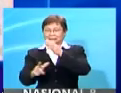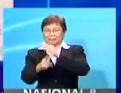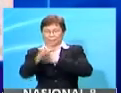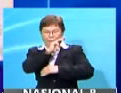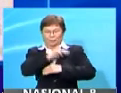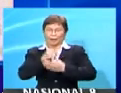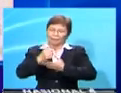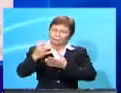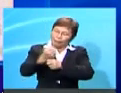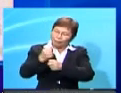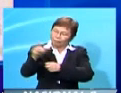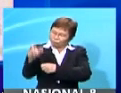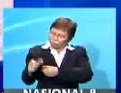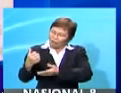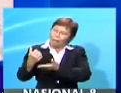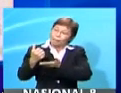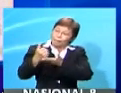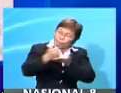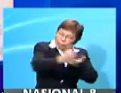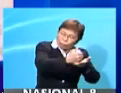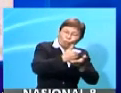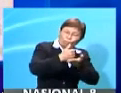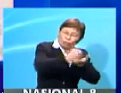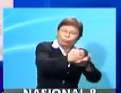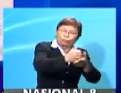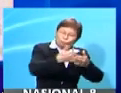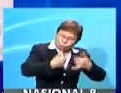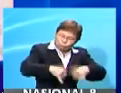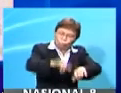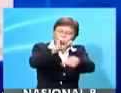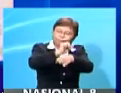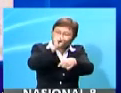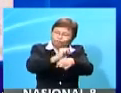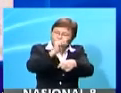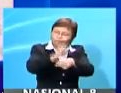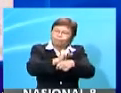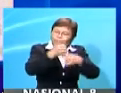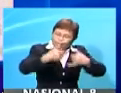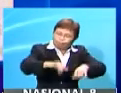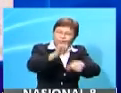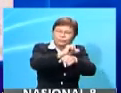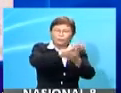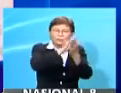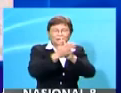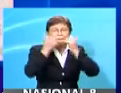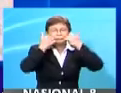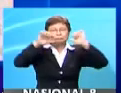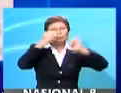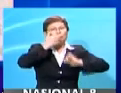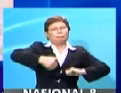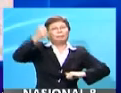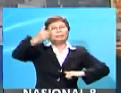resources sumber-sumber untuk meneruskan kerja-kerja supaya menjadi lebih